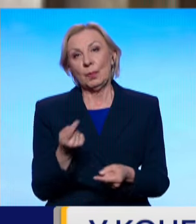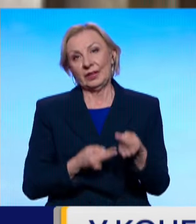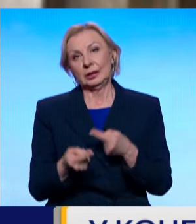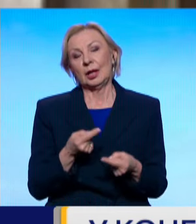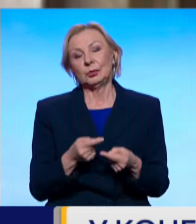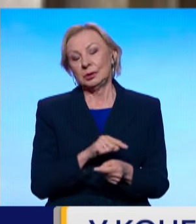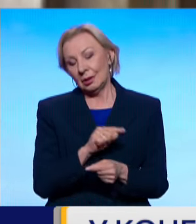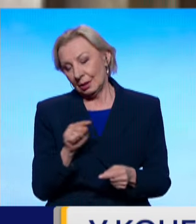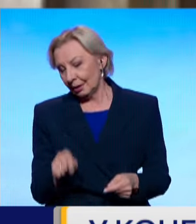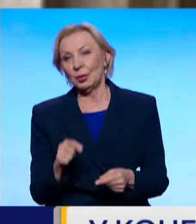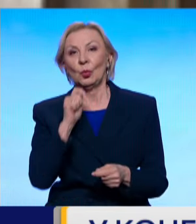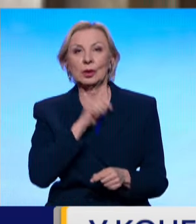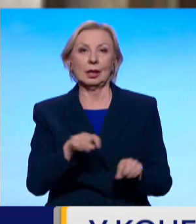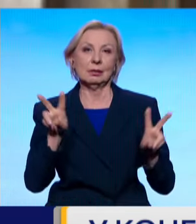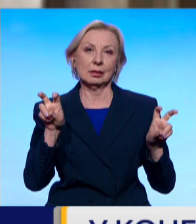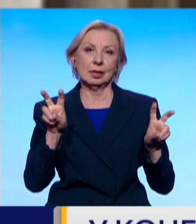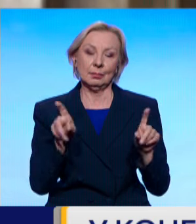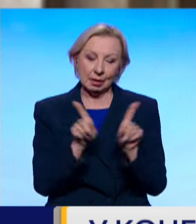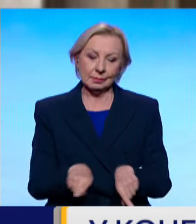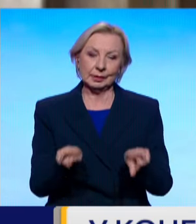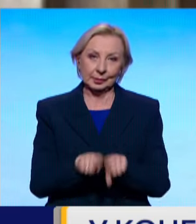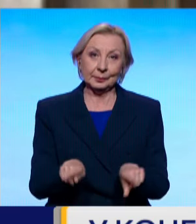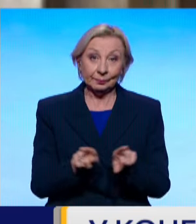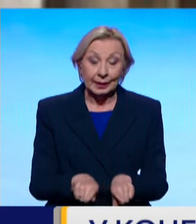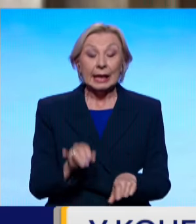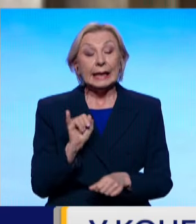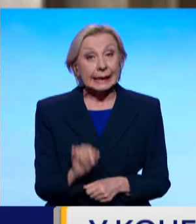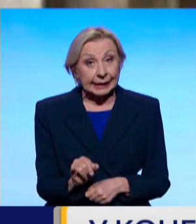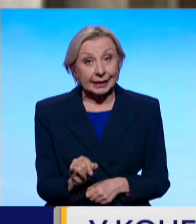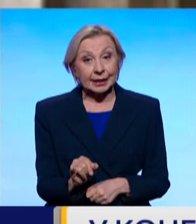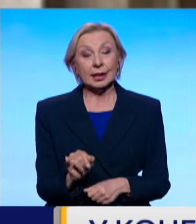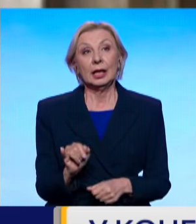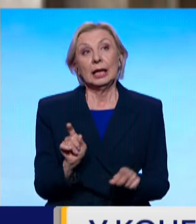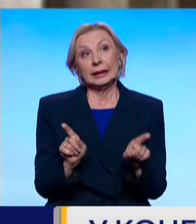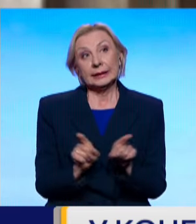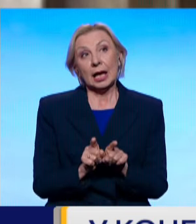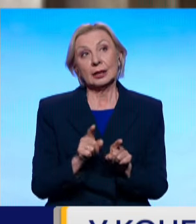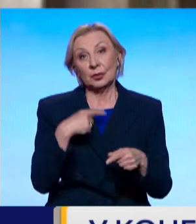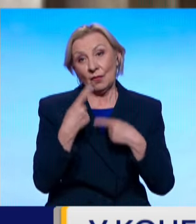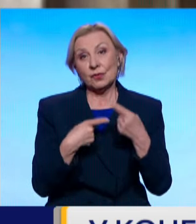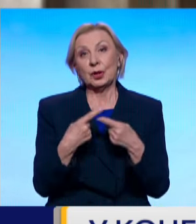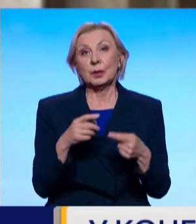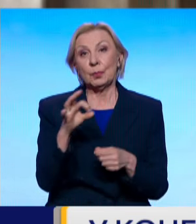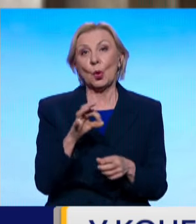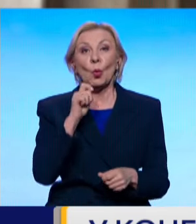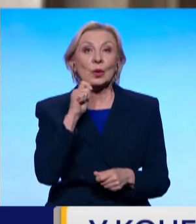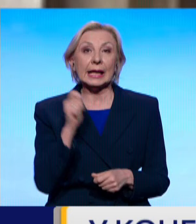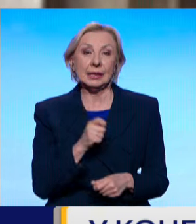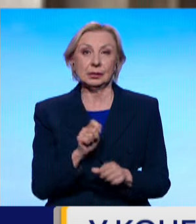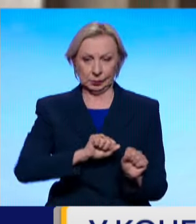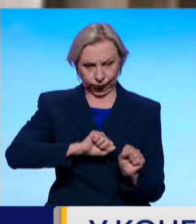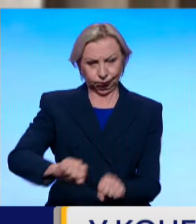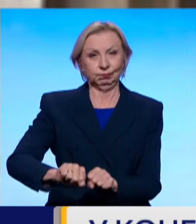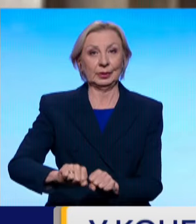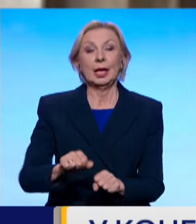весь час до України. Все одно повертається зараз про Україну, і лунають, скажімо, ну, дуже-дуже проукраїнські такі заяви.